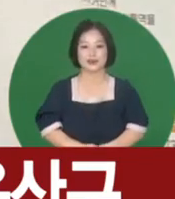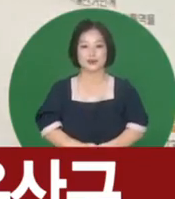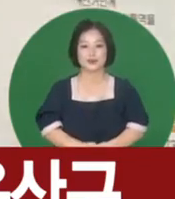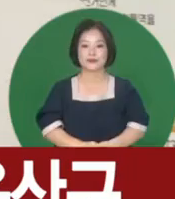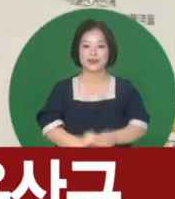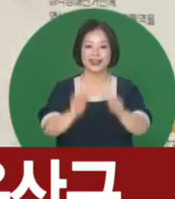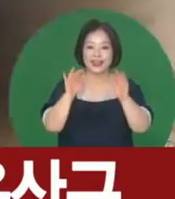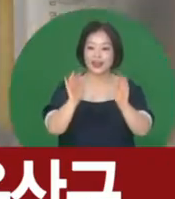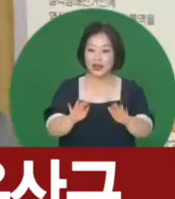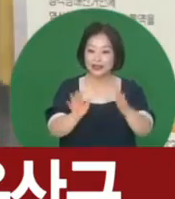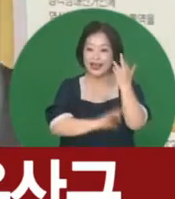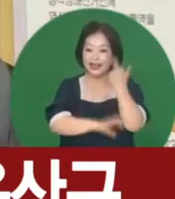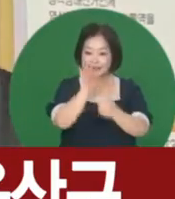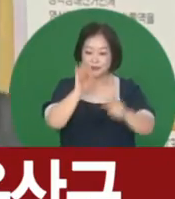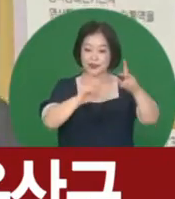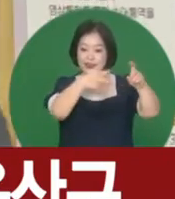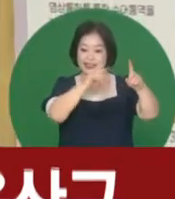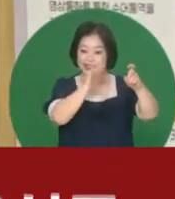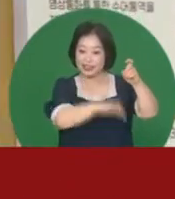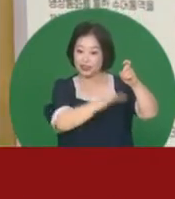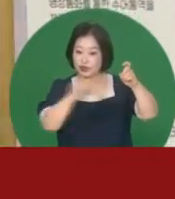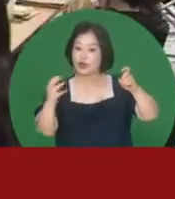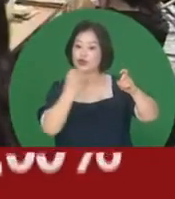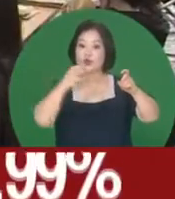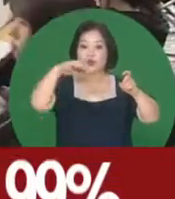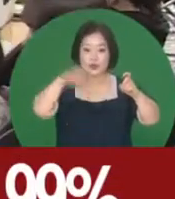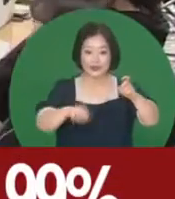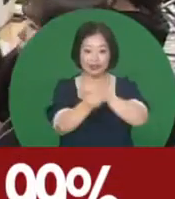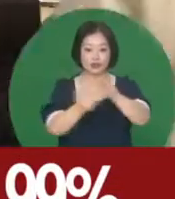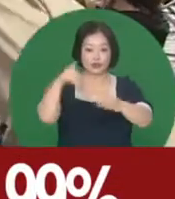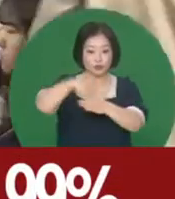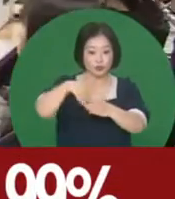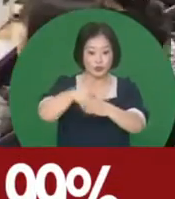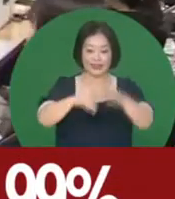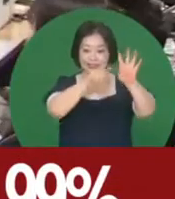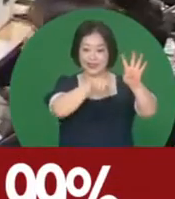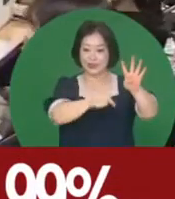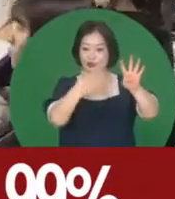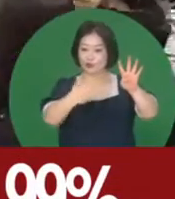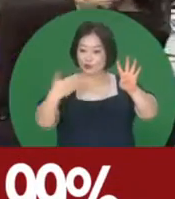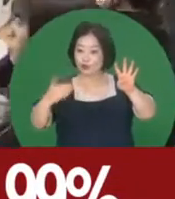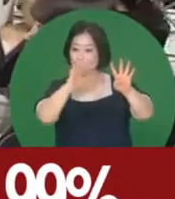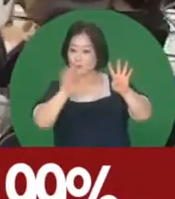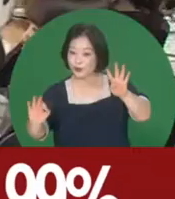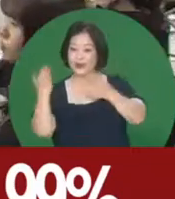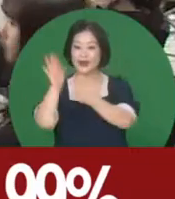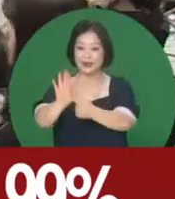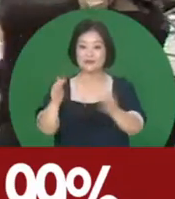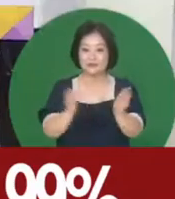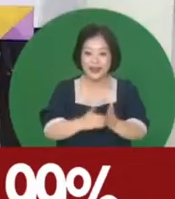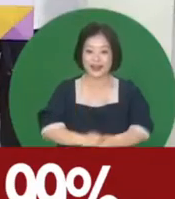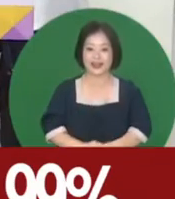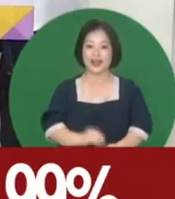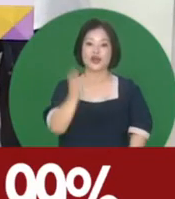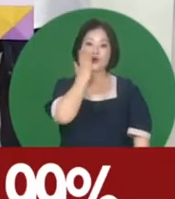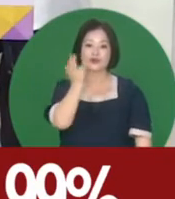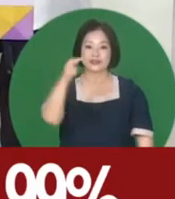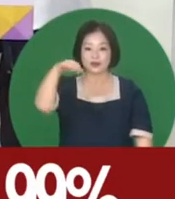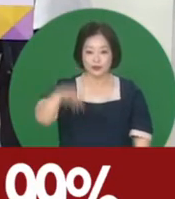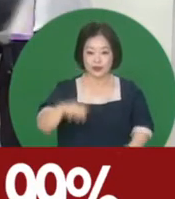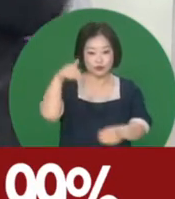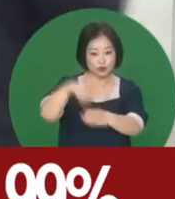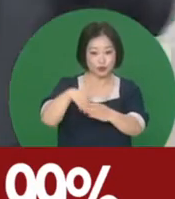했 오전 11시 기준 서울 지역 사전 투표율은 4.99% 기록하고 있습니다 이곳 용산구의